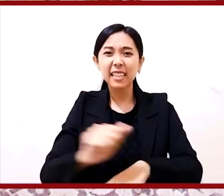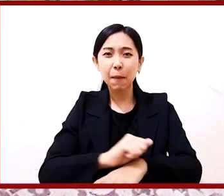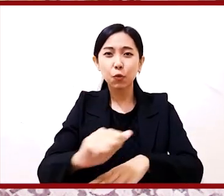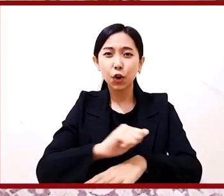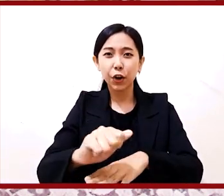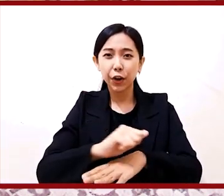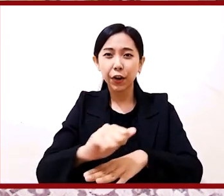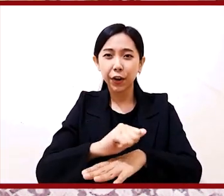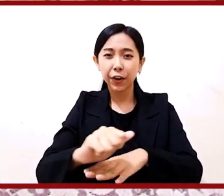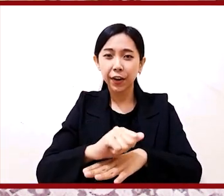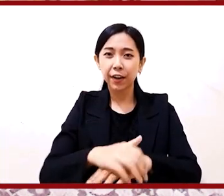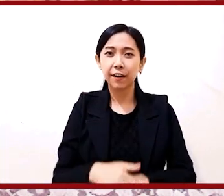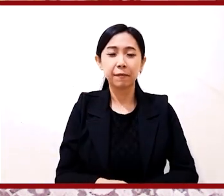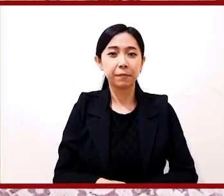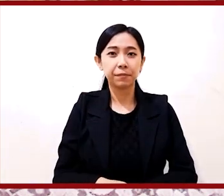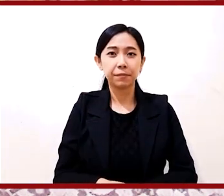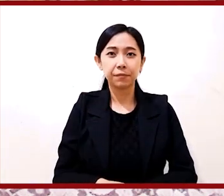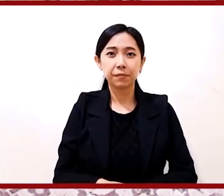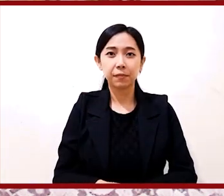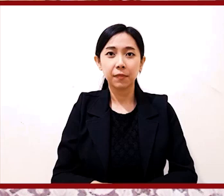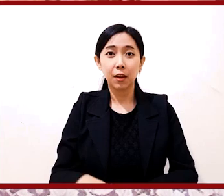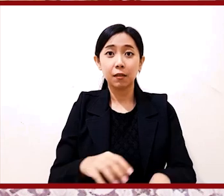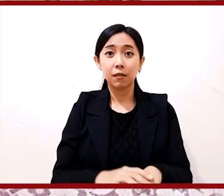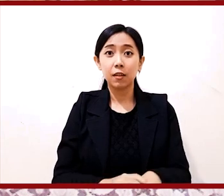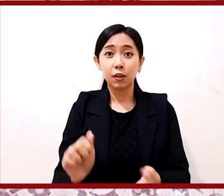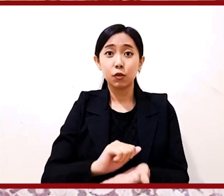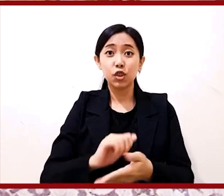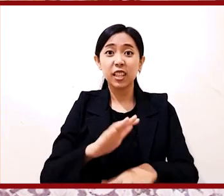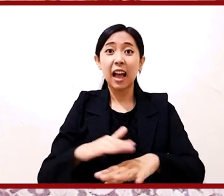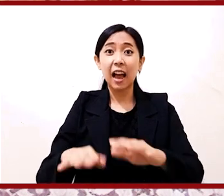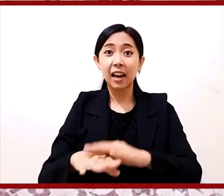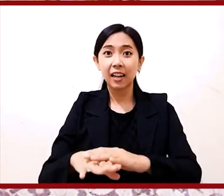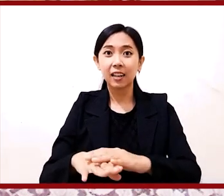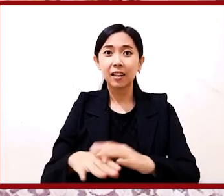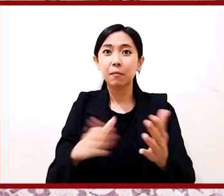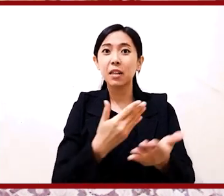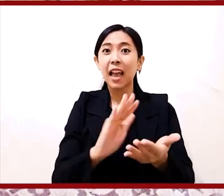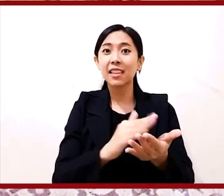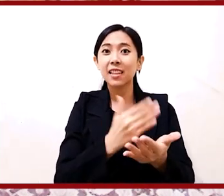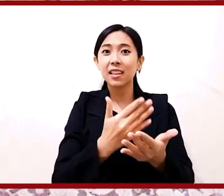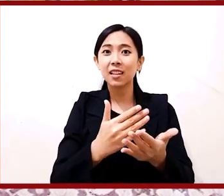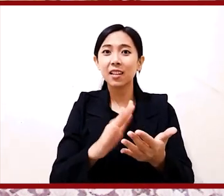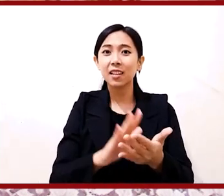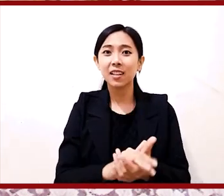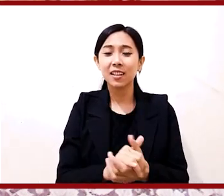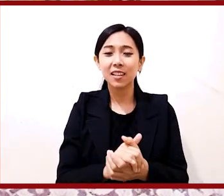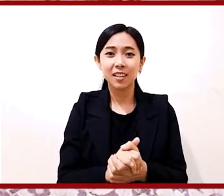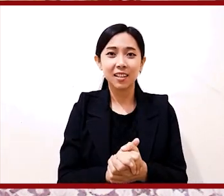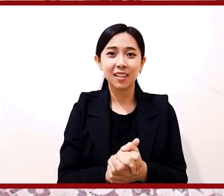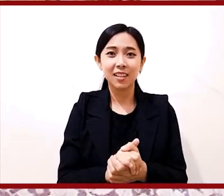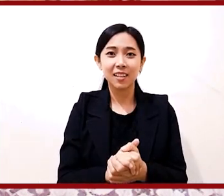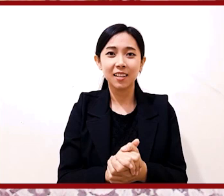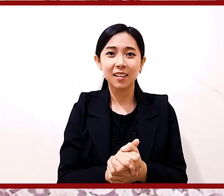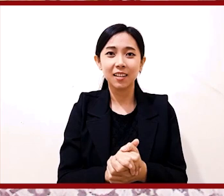sabun dan waktunya cukup. Bahkan ada yang mengatakan mencuci tangannya sambil nyanyi. Misalnya balonku